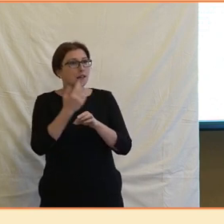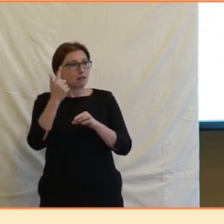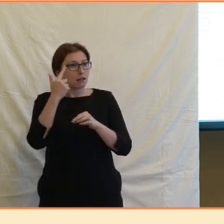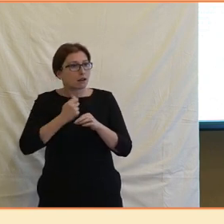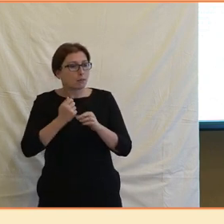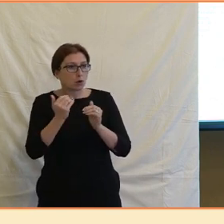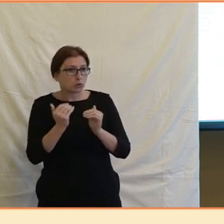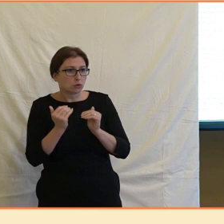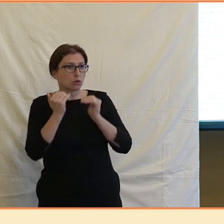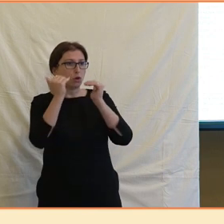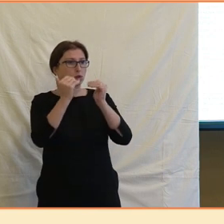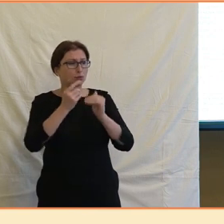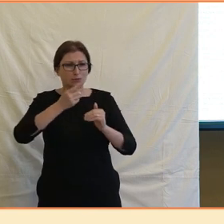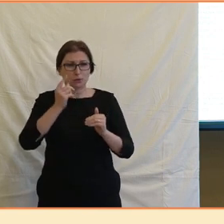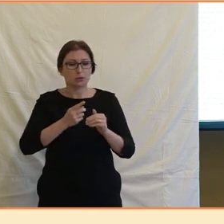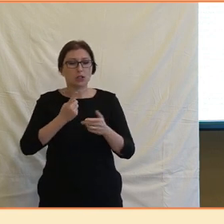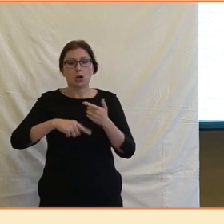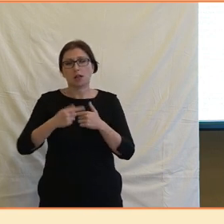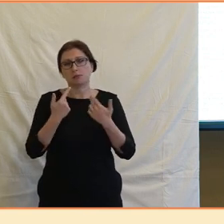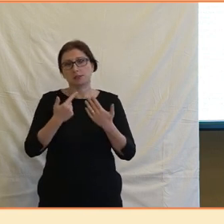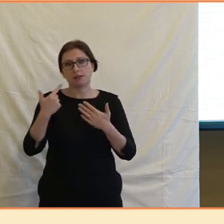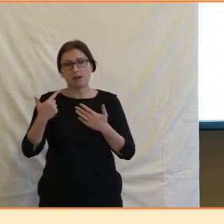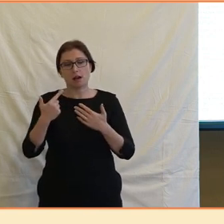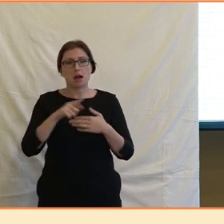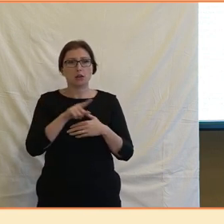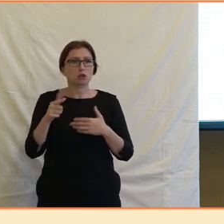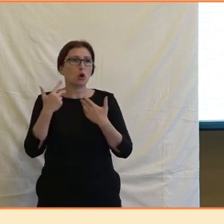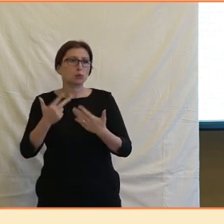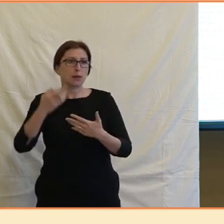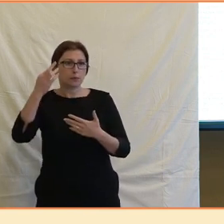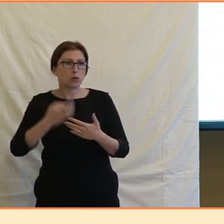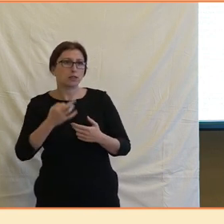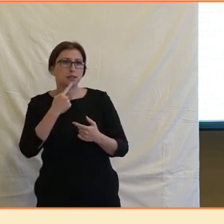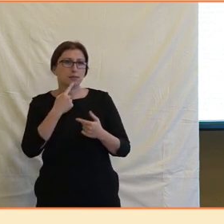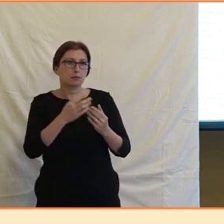gramotnosti, což je tedy mezi nějakými 72 až 80%.